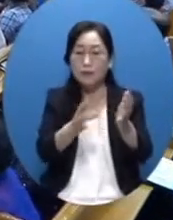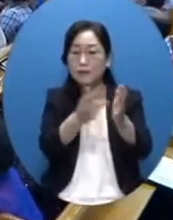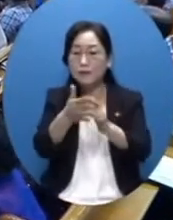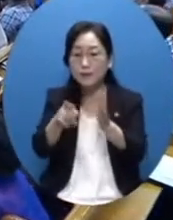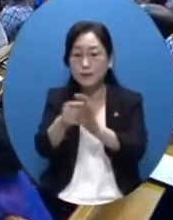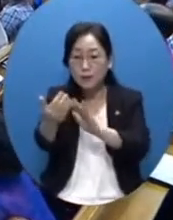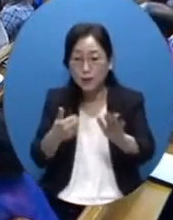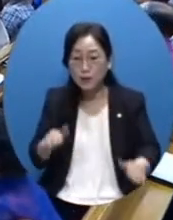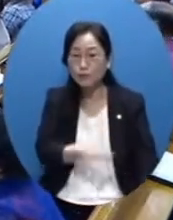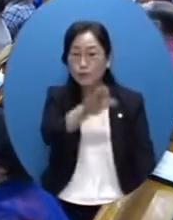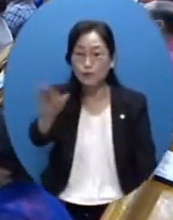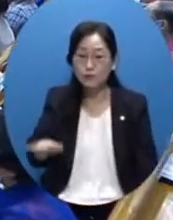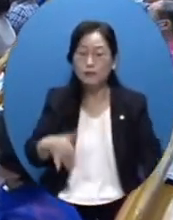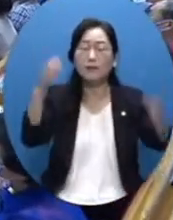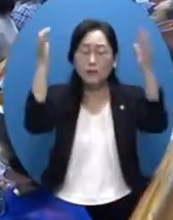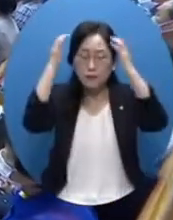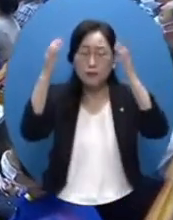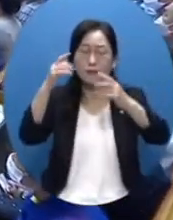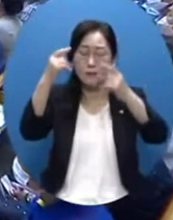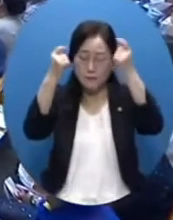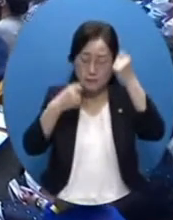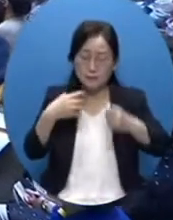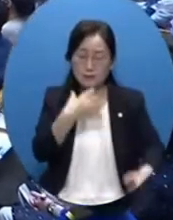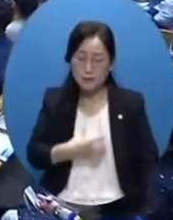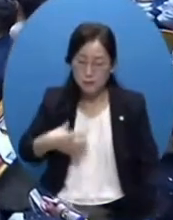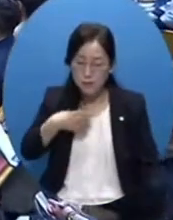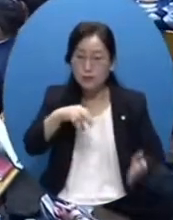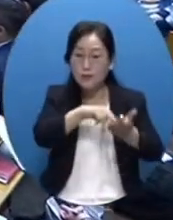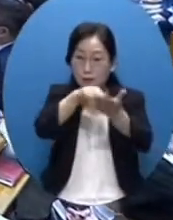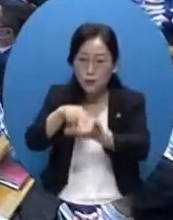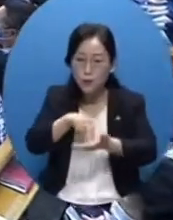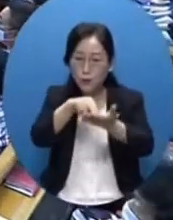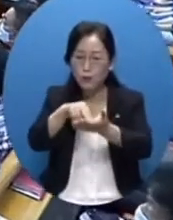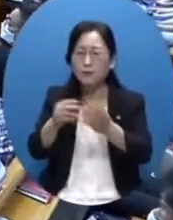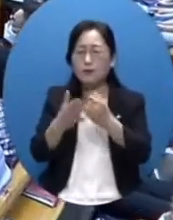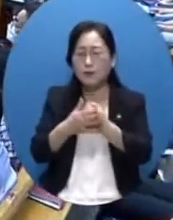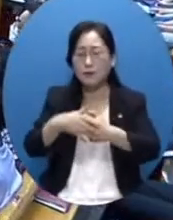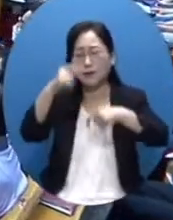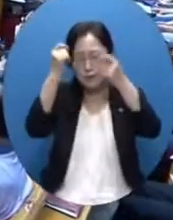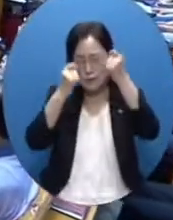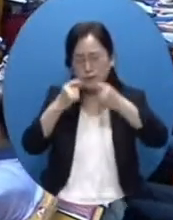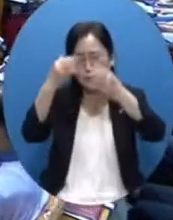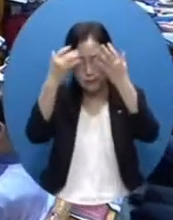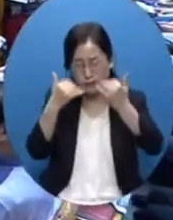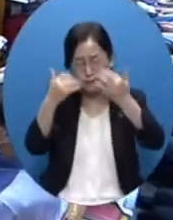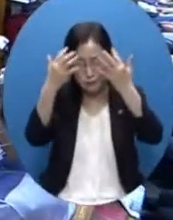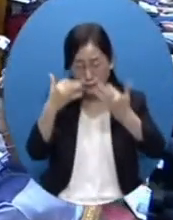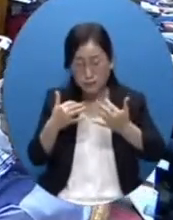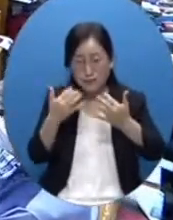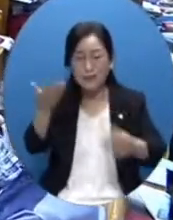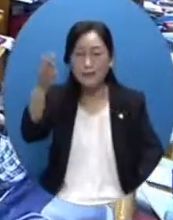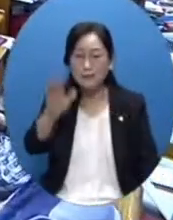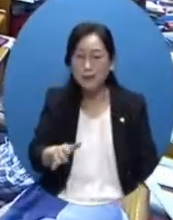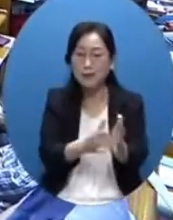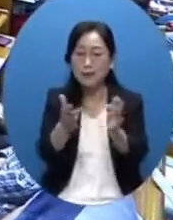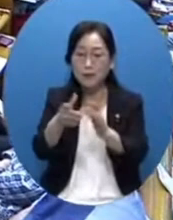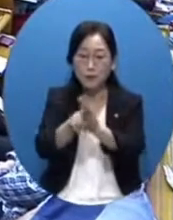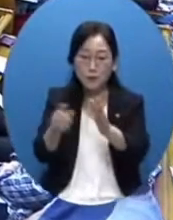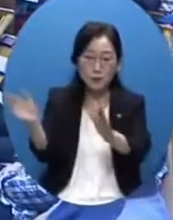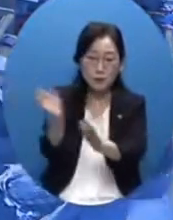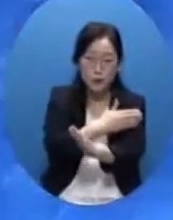우리의 고통과 슬픔 외로움 이로 인해서 많이 울었습니다 마 이제 우리 예수 믿고 나서 우리의